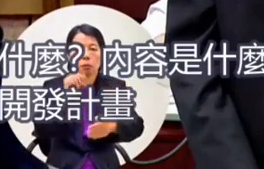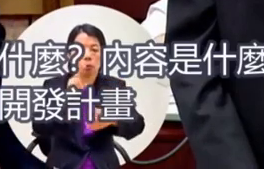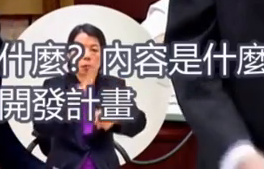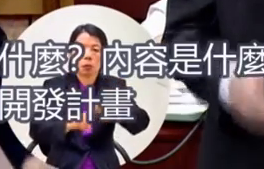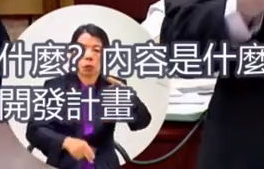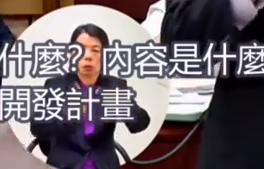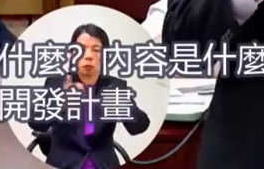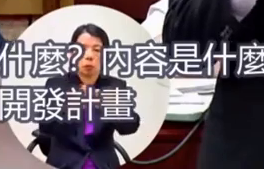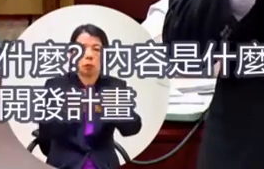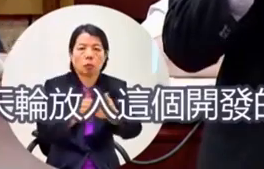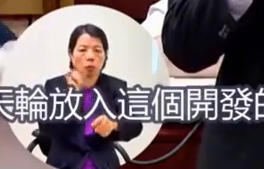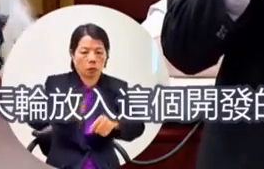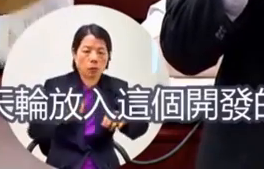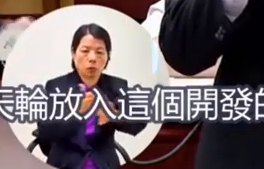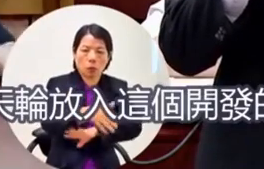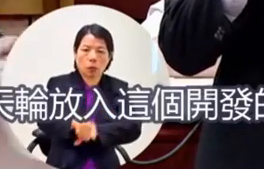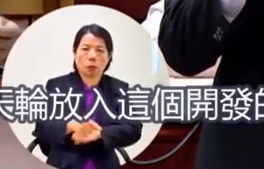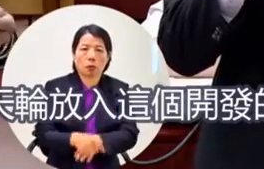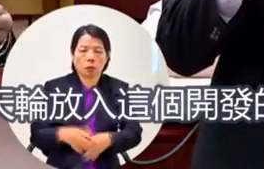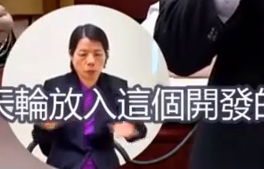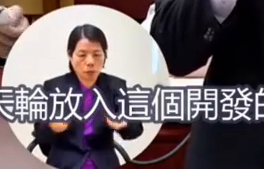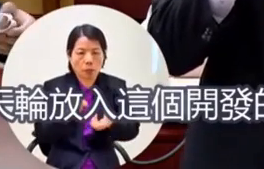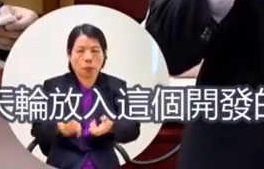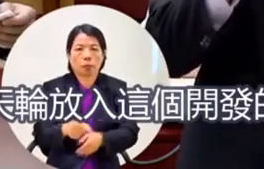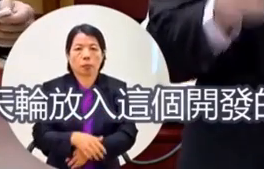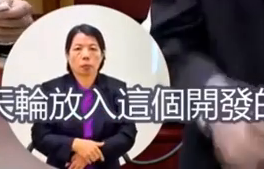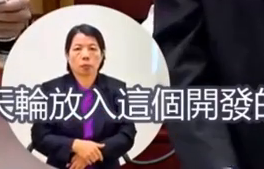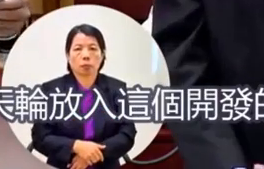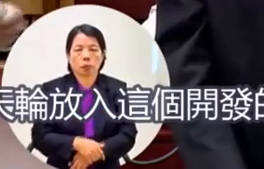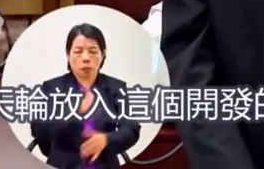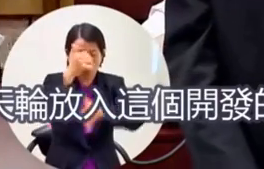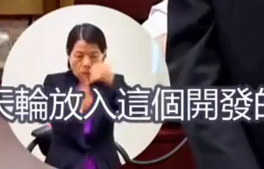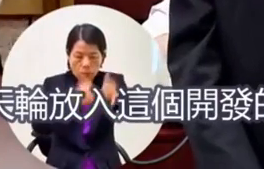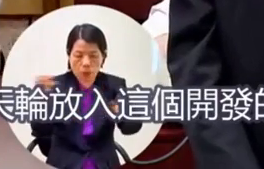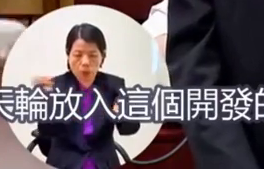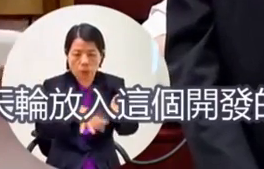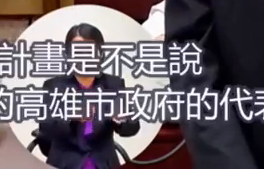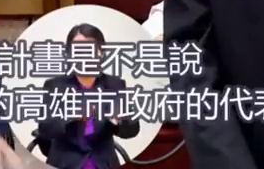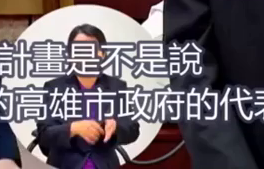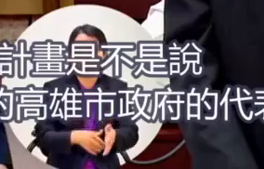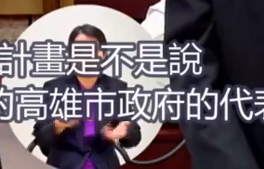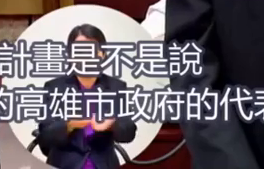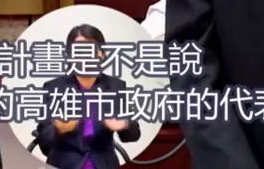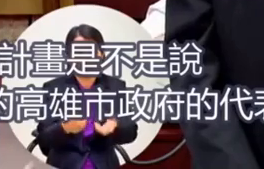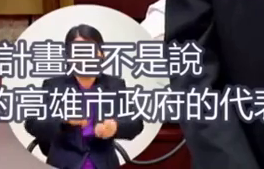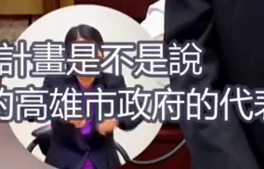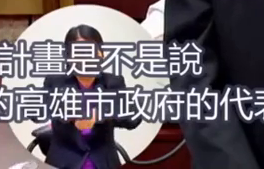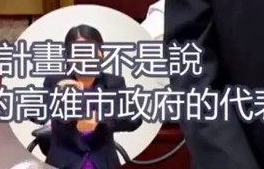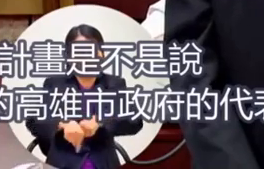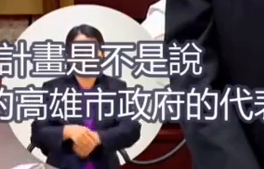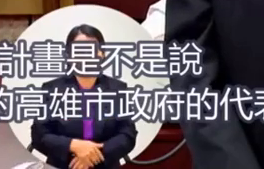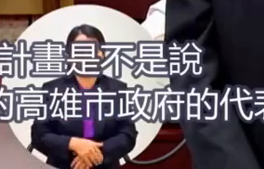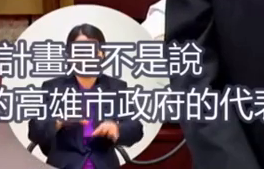通过什么？内容是什么？ 开发计划 是不是说 放入这个开发的项目里 面？开发计划是不是说